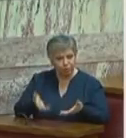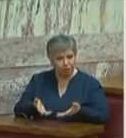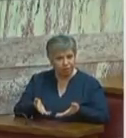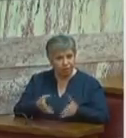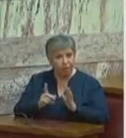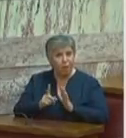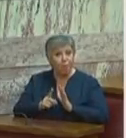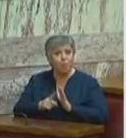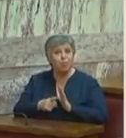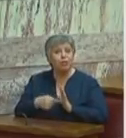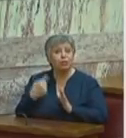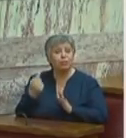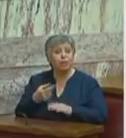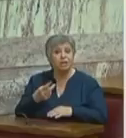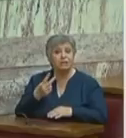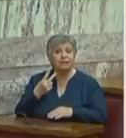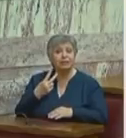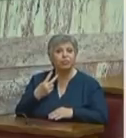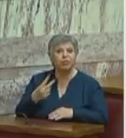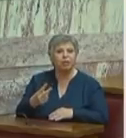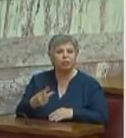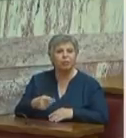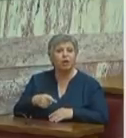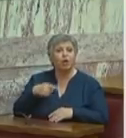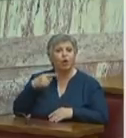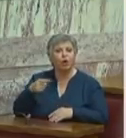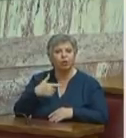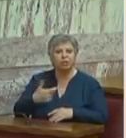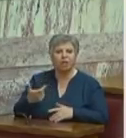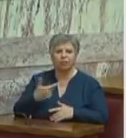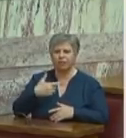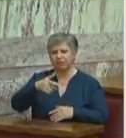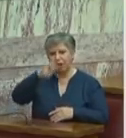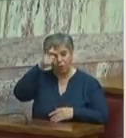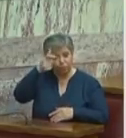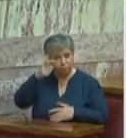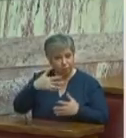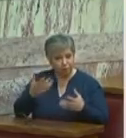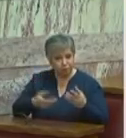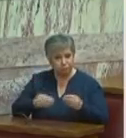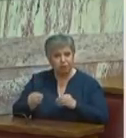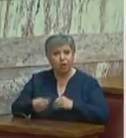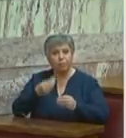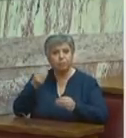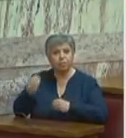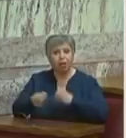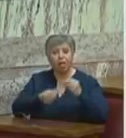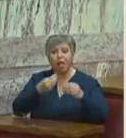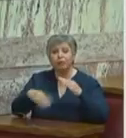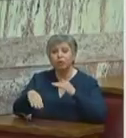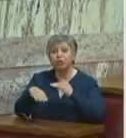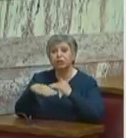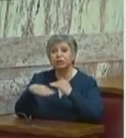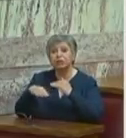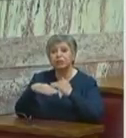έχουμε αναβάθμιση των μονομερών διεκδικήσεων και από γκρίζες ζώνες έχουμε ανοιχτή επίκληση τουρκικής κυριαρχίας σε νησιά